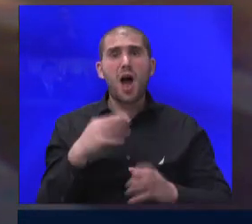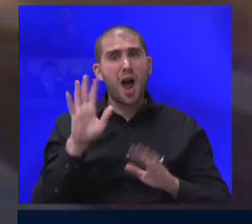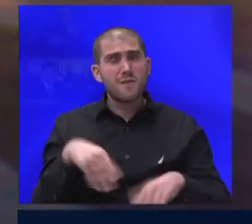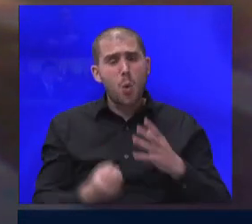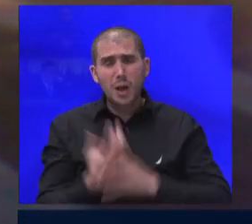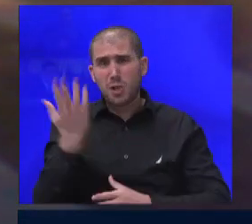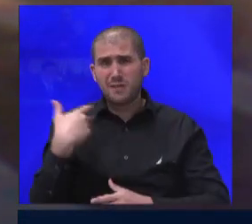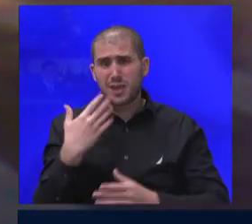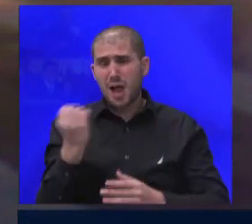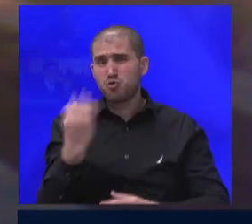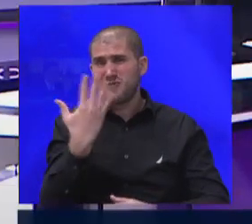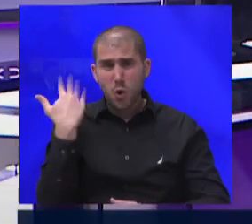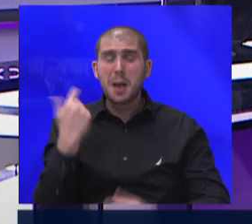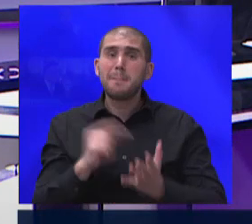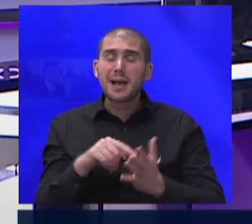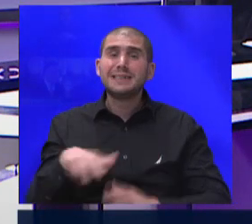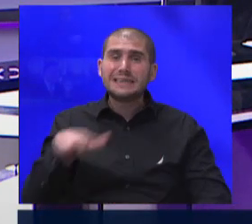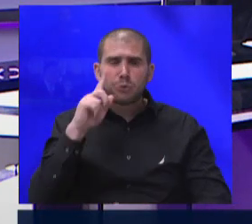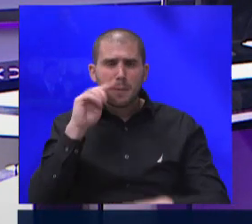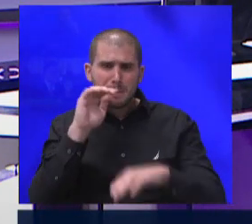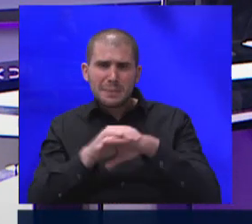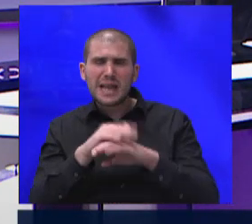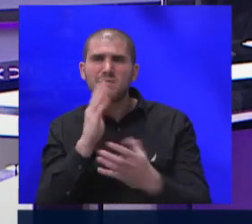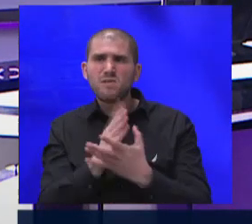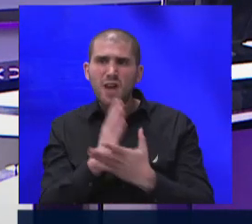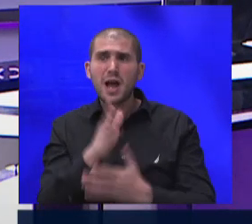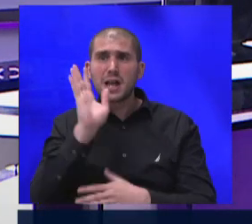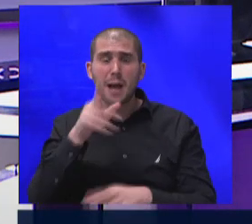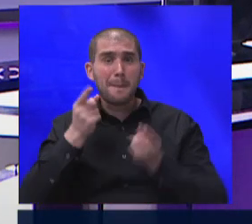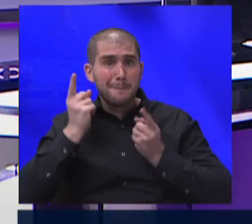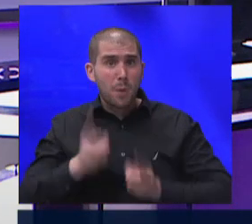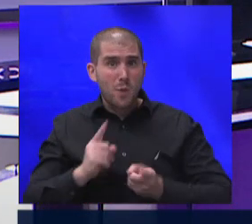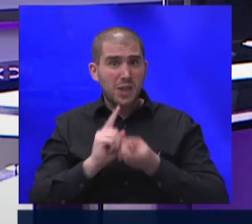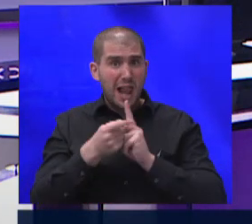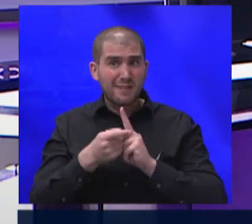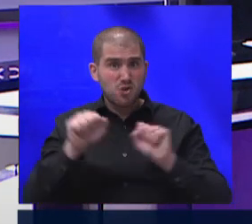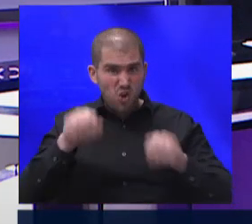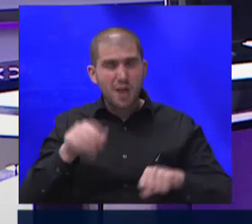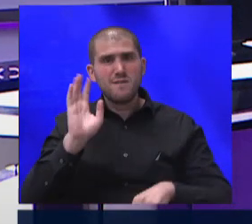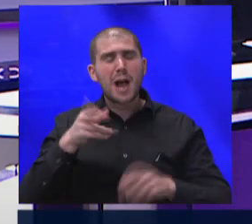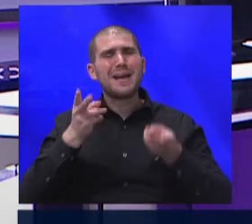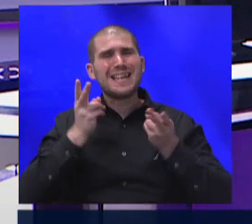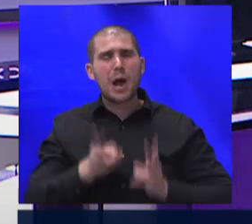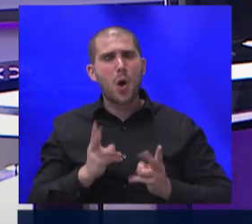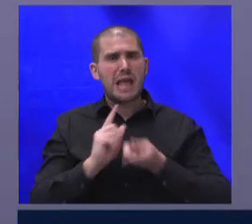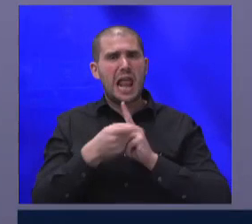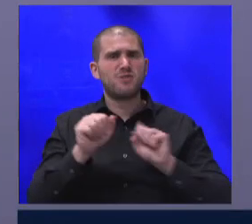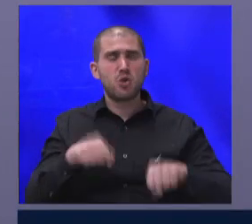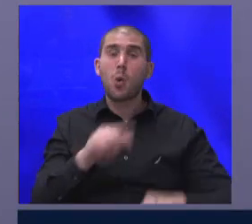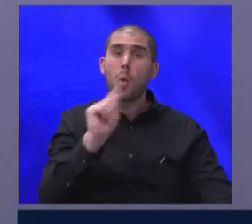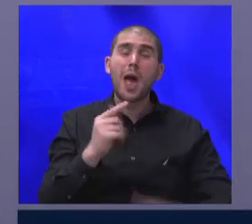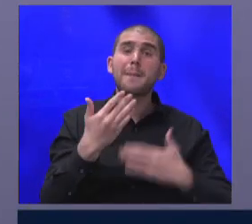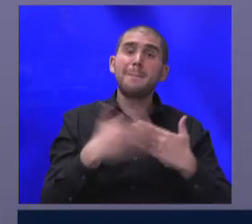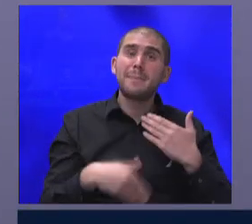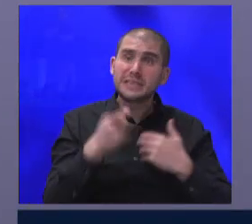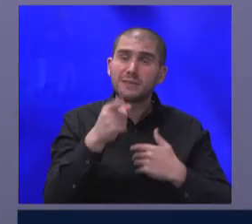כי הציבור מזהה אצלנו גם את המחויבות להחלפת השלטון, וגם את היכולת להחלפת השלטון. יכול להיות שבסופו של דבר זה ייפול על עניינים